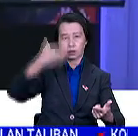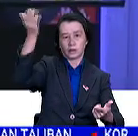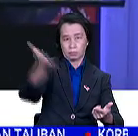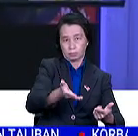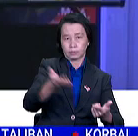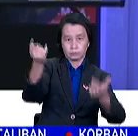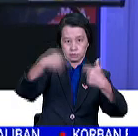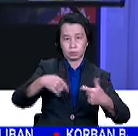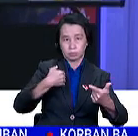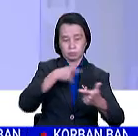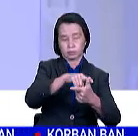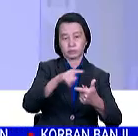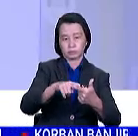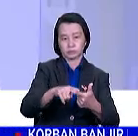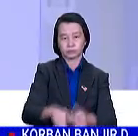Raja Permaisuri Agung.